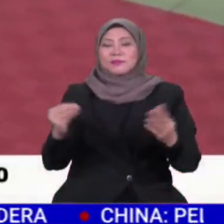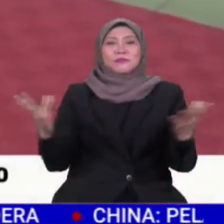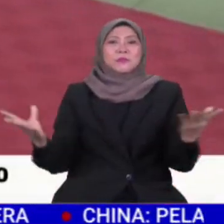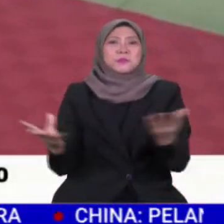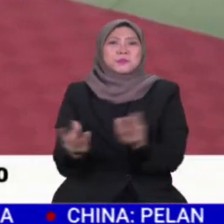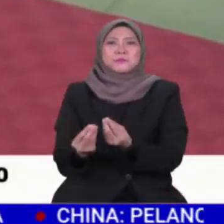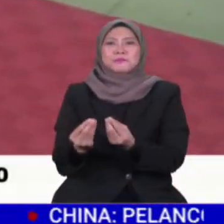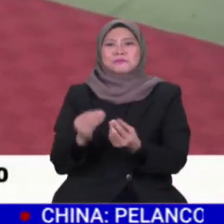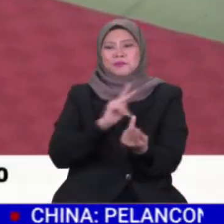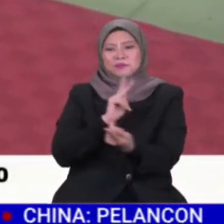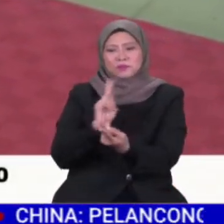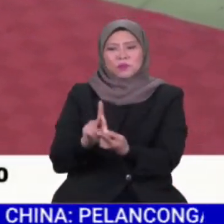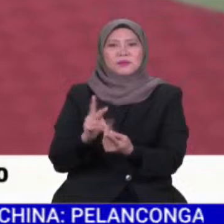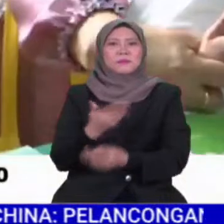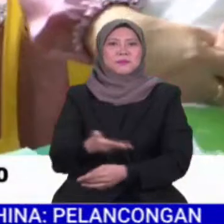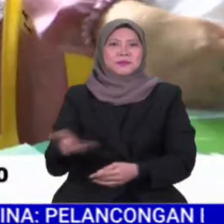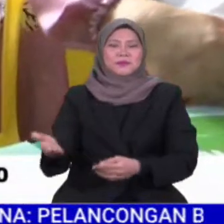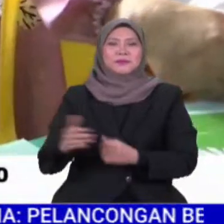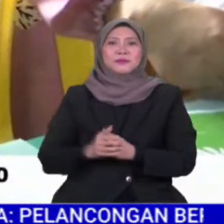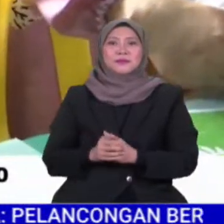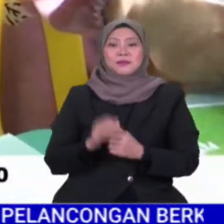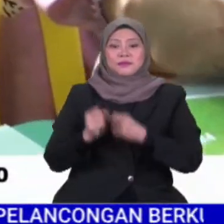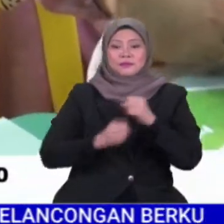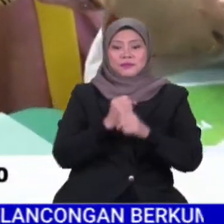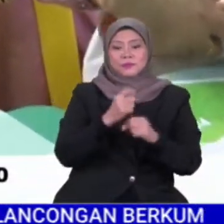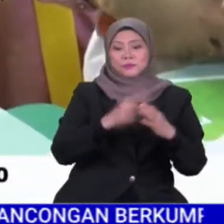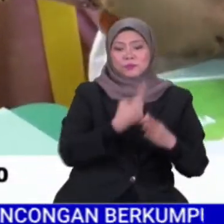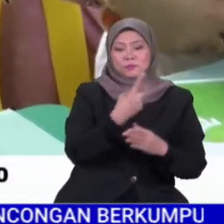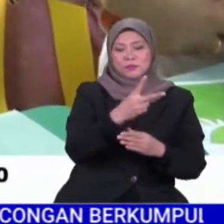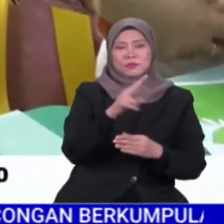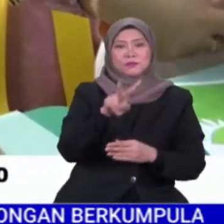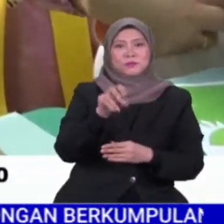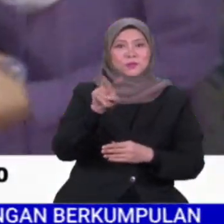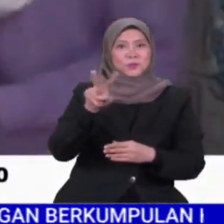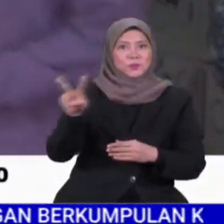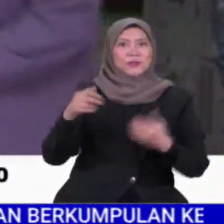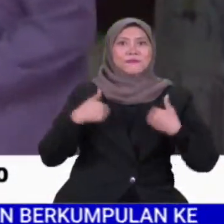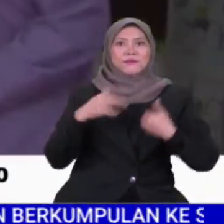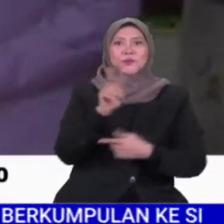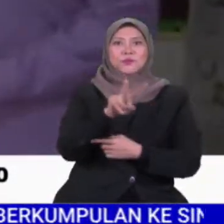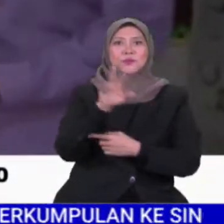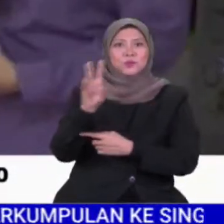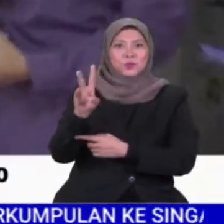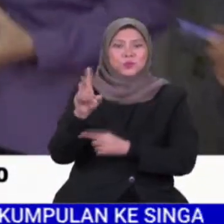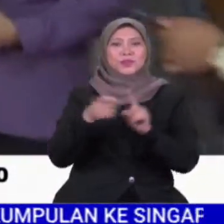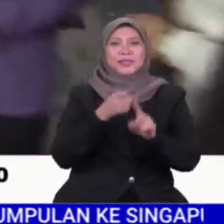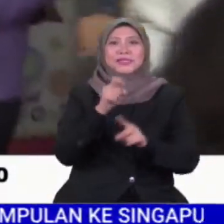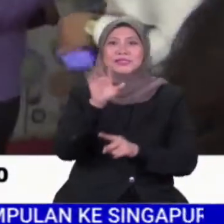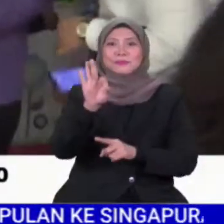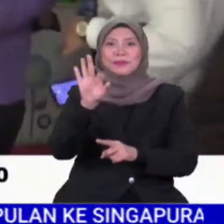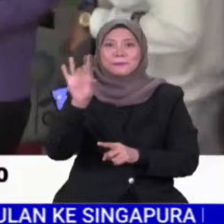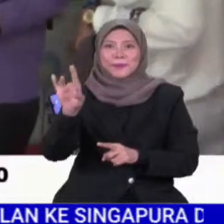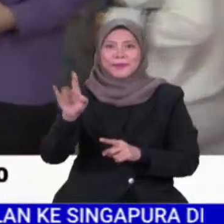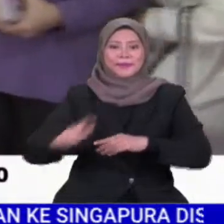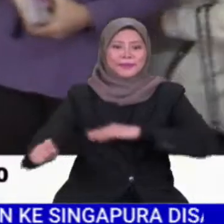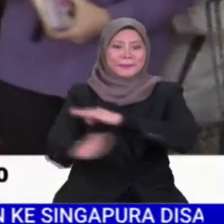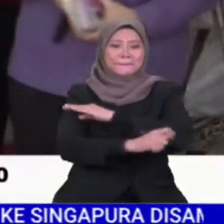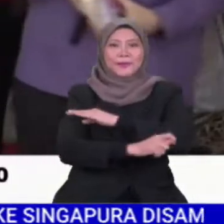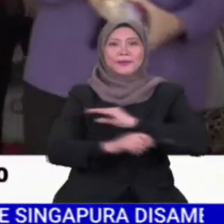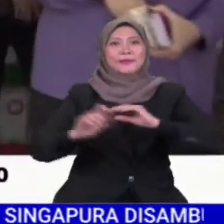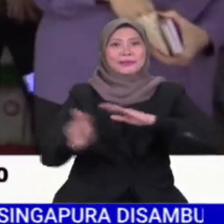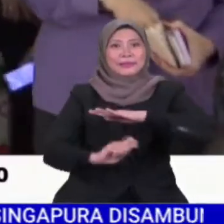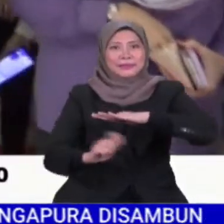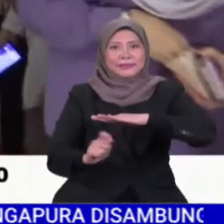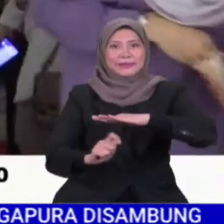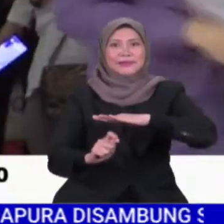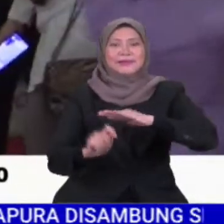yang sesuai. Setakat Disember 2022, 27 buah daripada 98 taman didikan